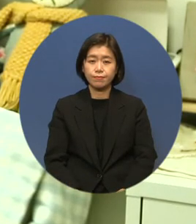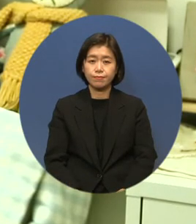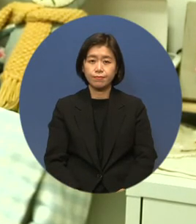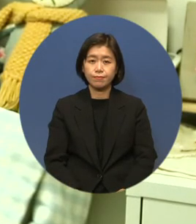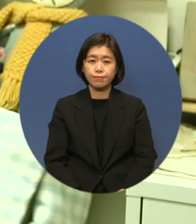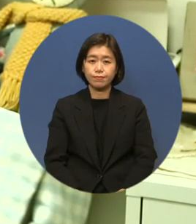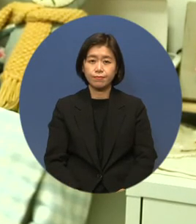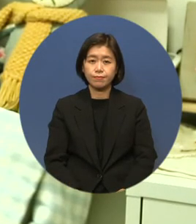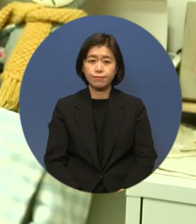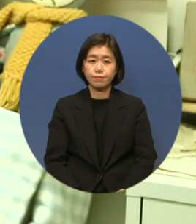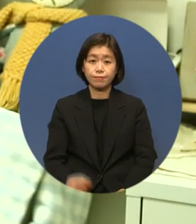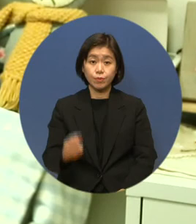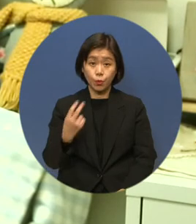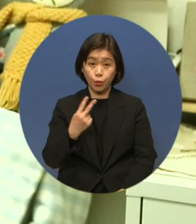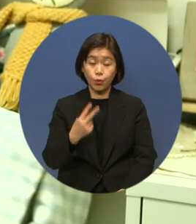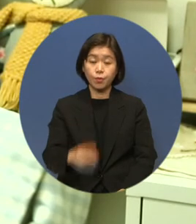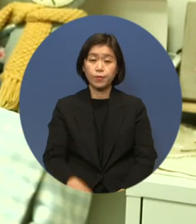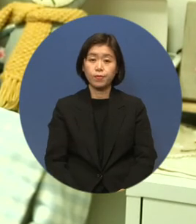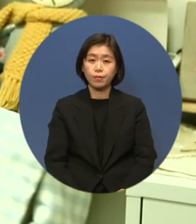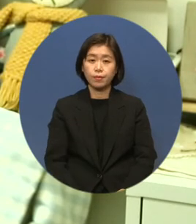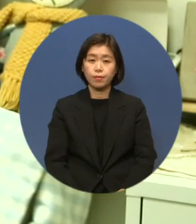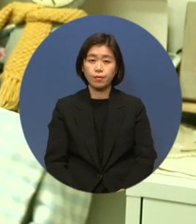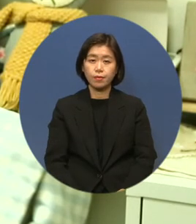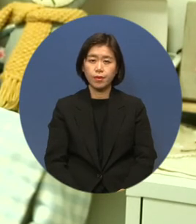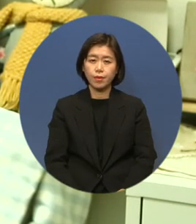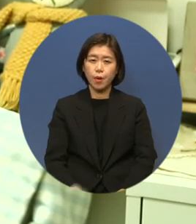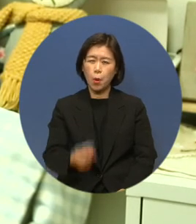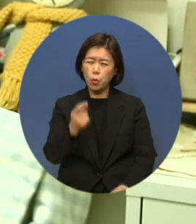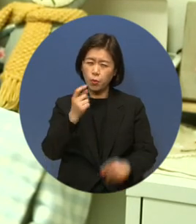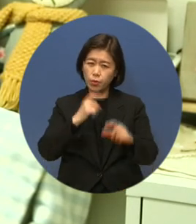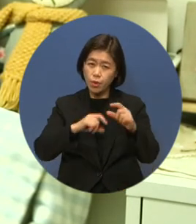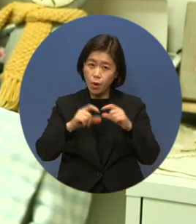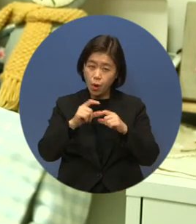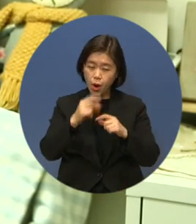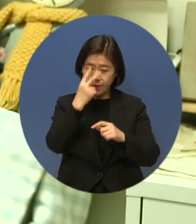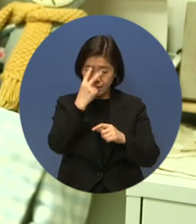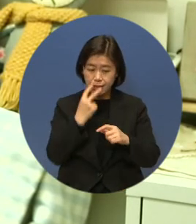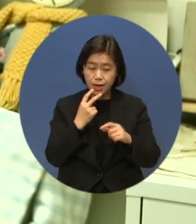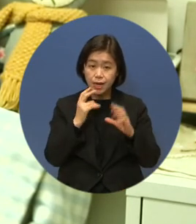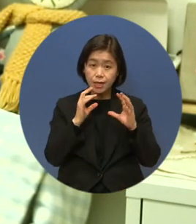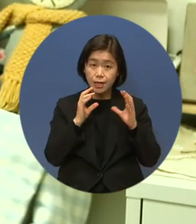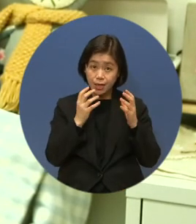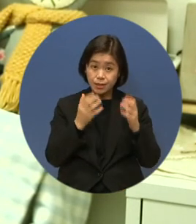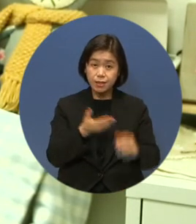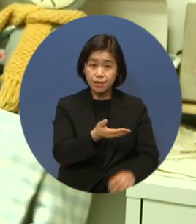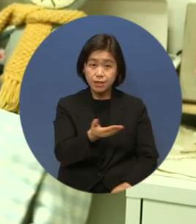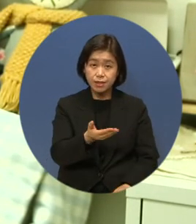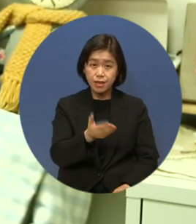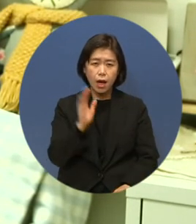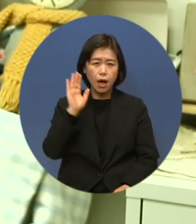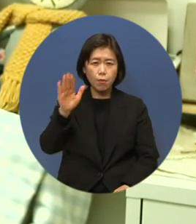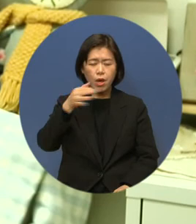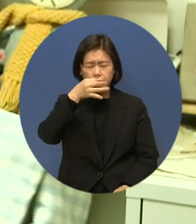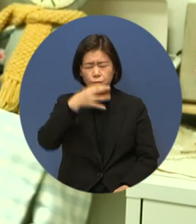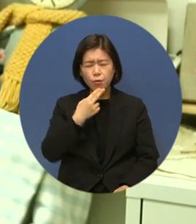하죠. 그리고 이제 조금 더 그 친구들이 살아가는데